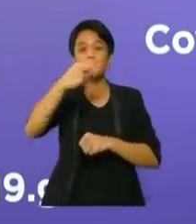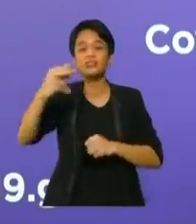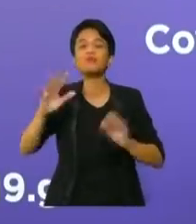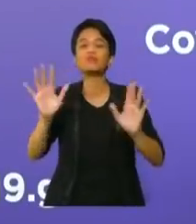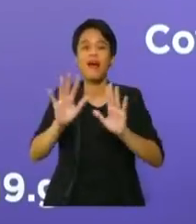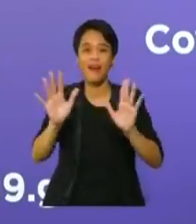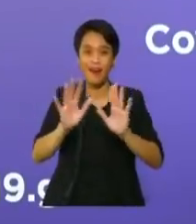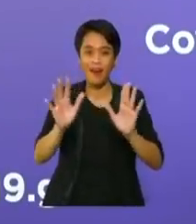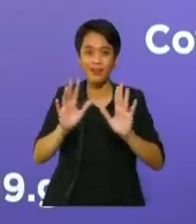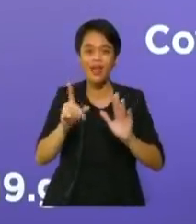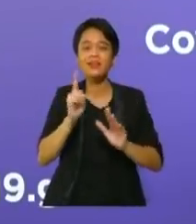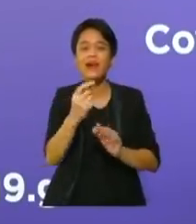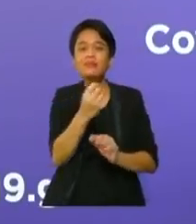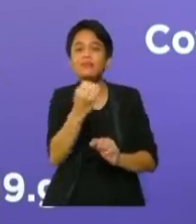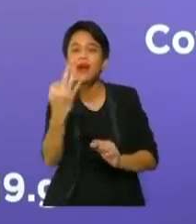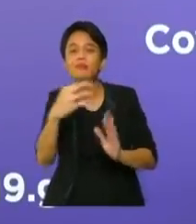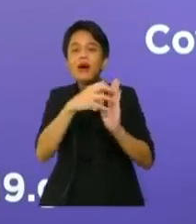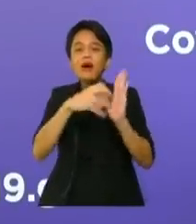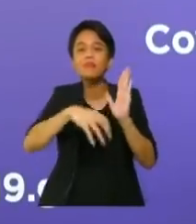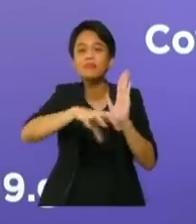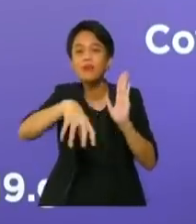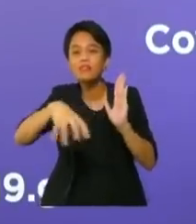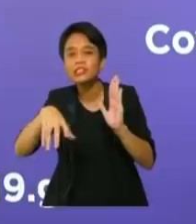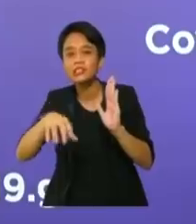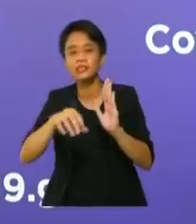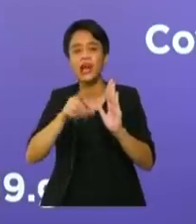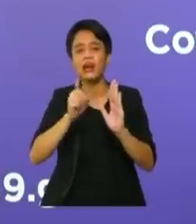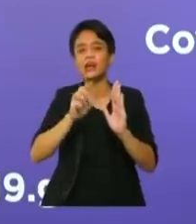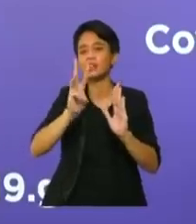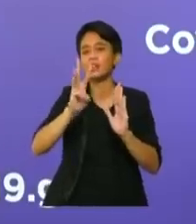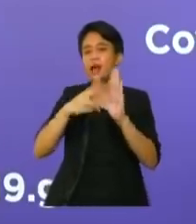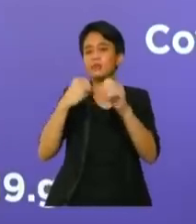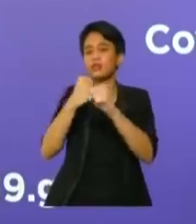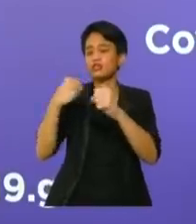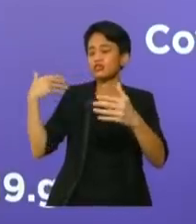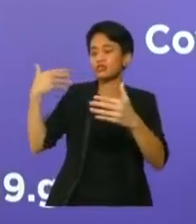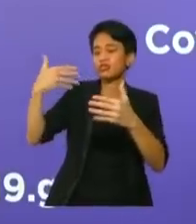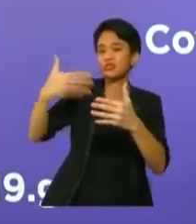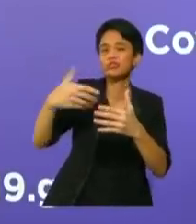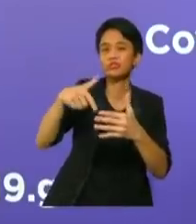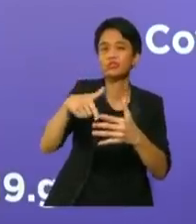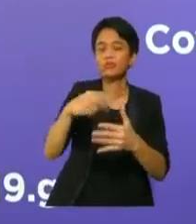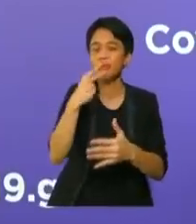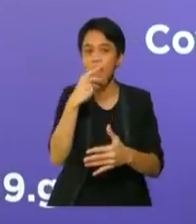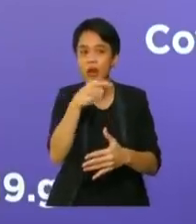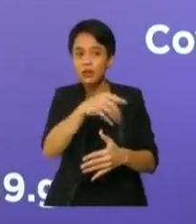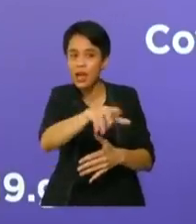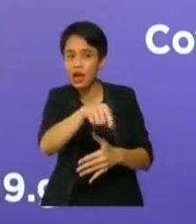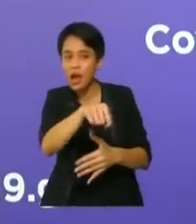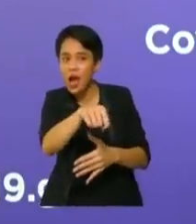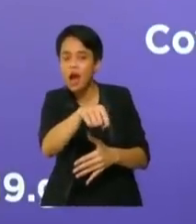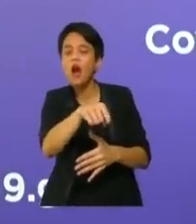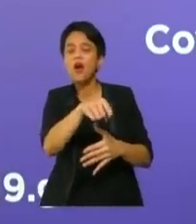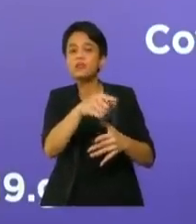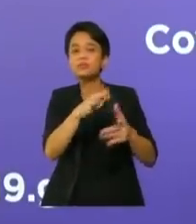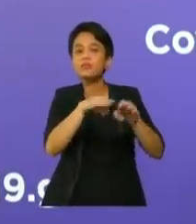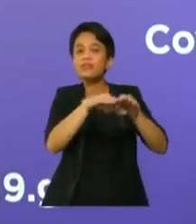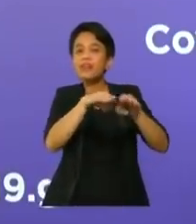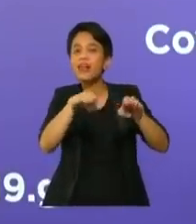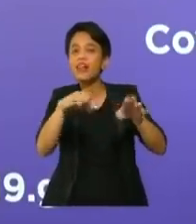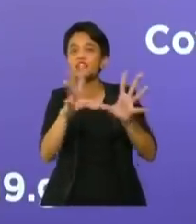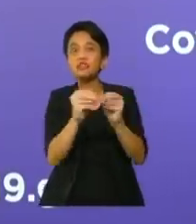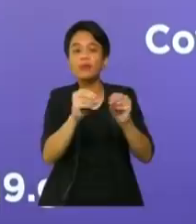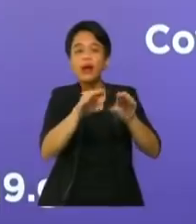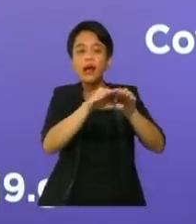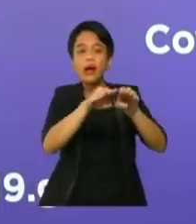Ada beberapa provinsi yang memang dalam 3 minggu terakhir ini sudah menunjukkan gambaran yang mendatar, artinya sudah